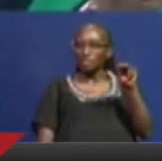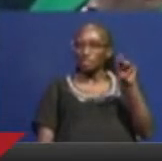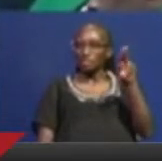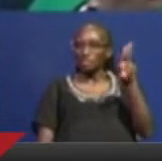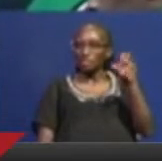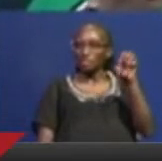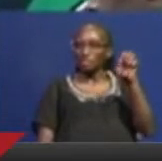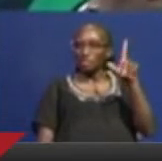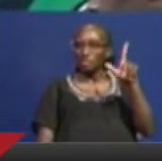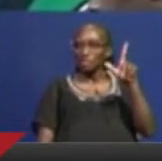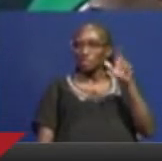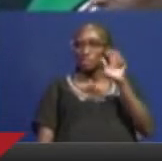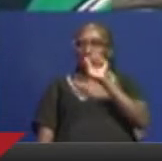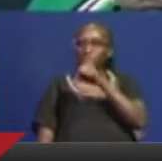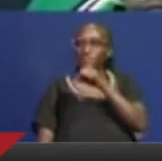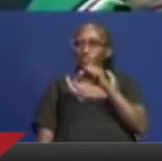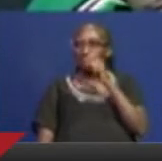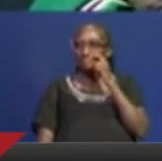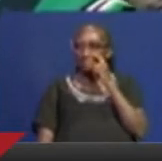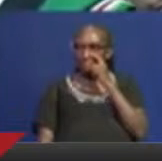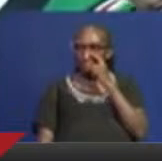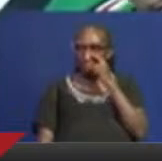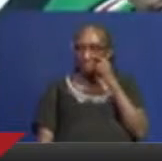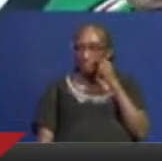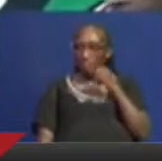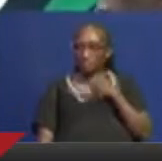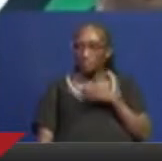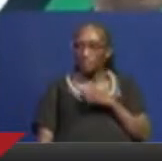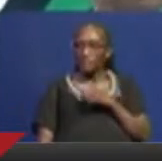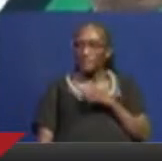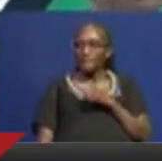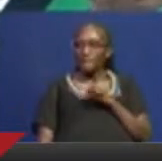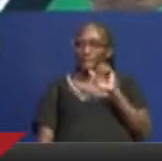Kinangop Tuku Zakari Kwenya.